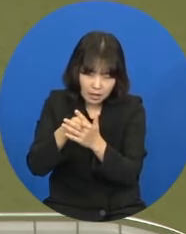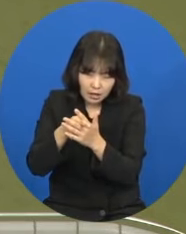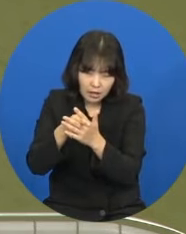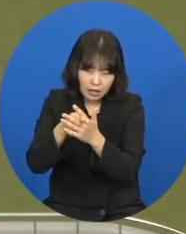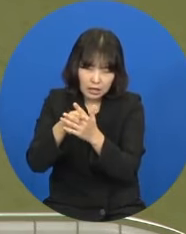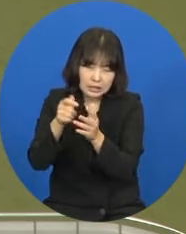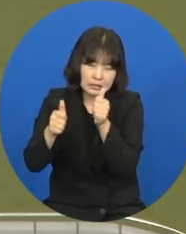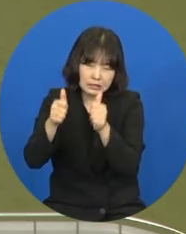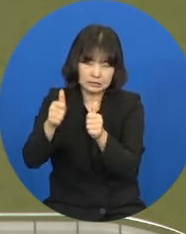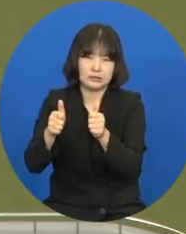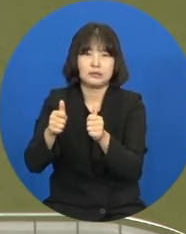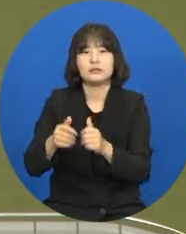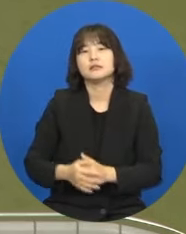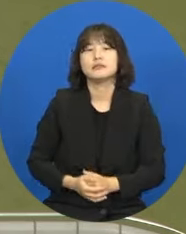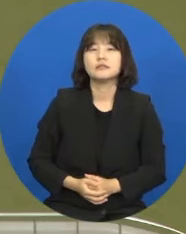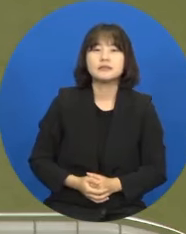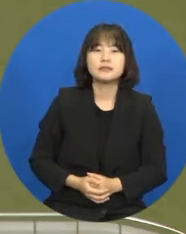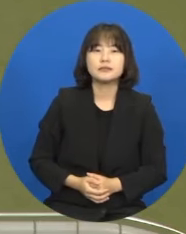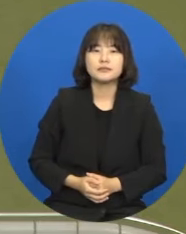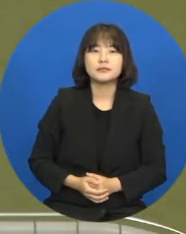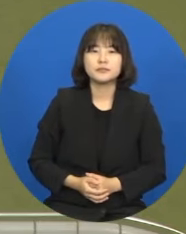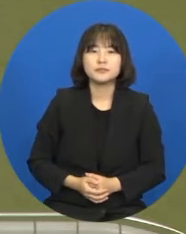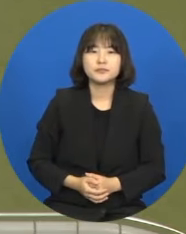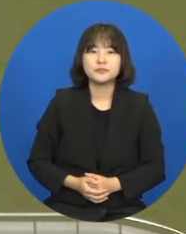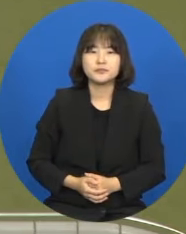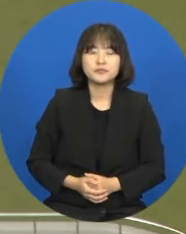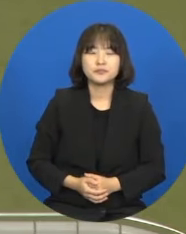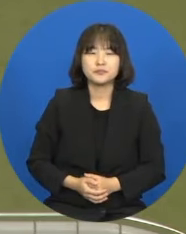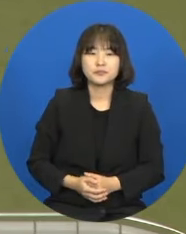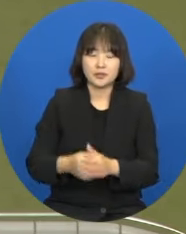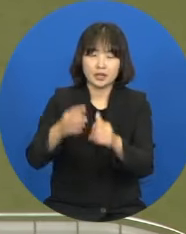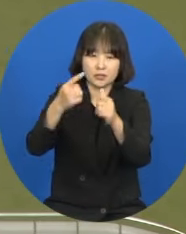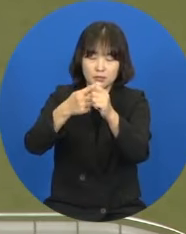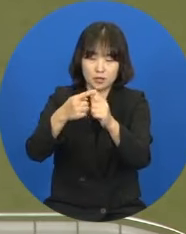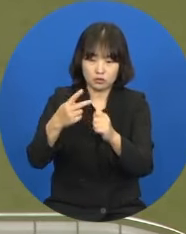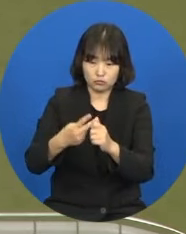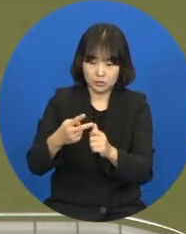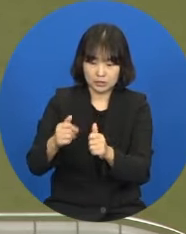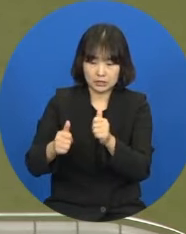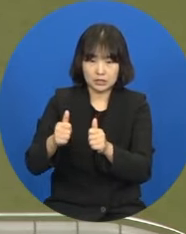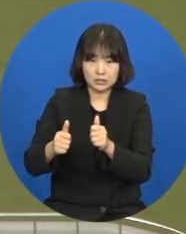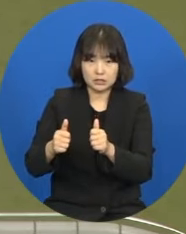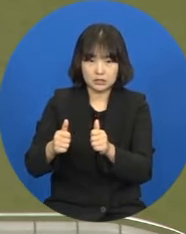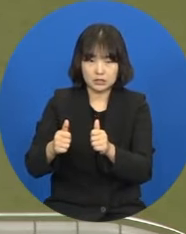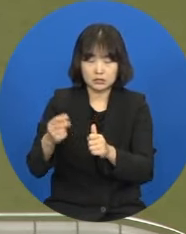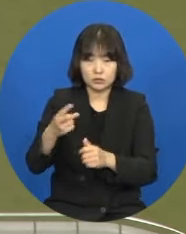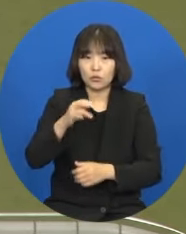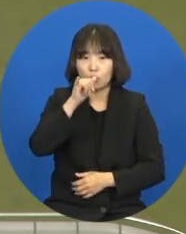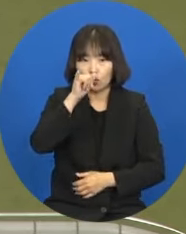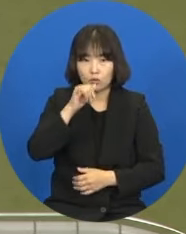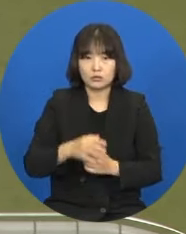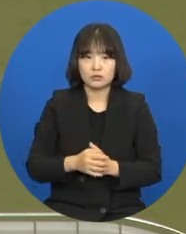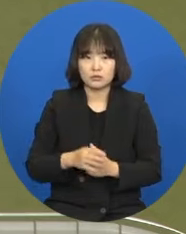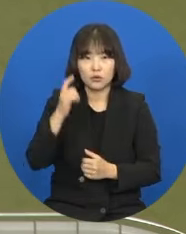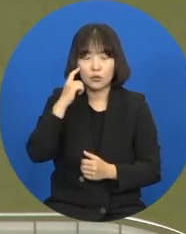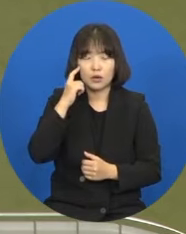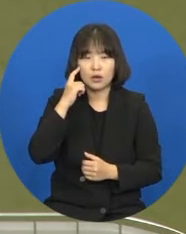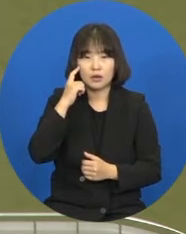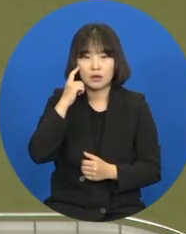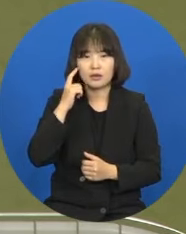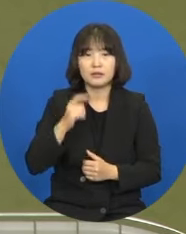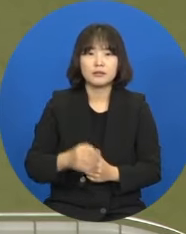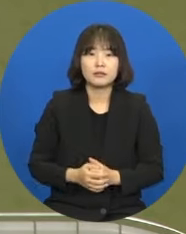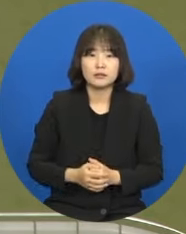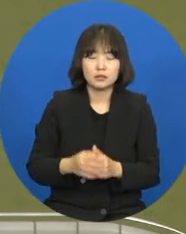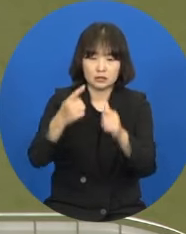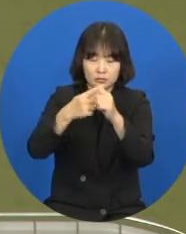겁니다이 첫 번째 테스트로 26장에 한 번 더 테스트가 진행이 돼요 왜 두 번이나 하실까 너무나 중요한 거예